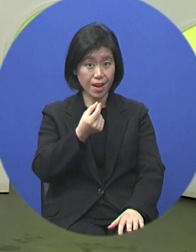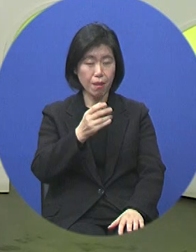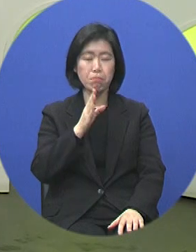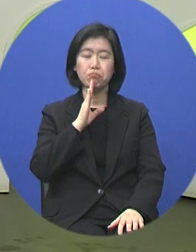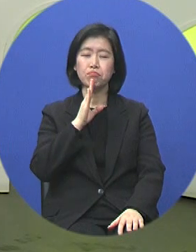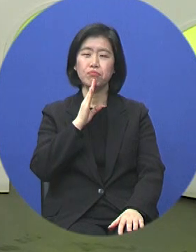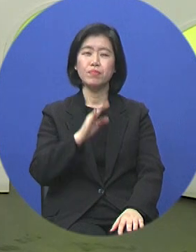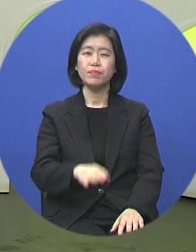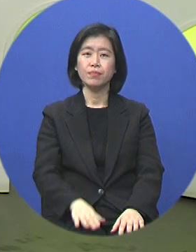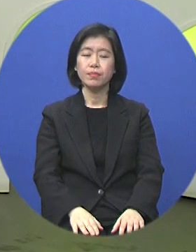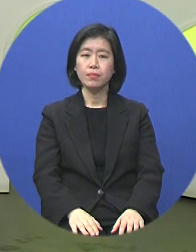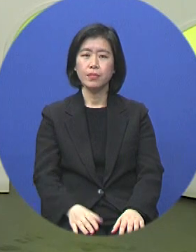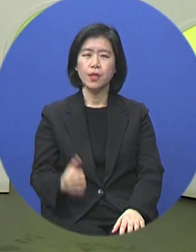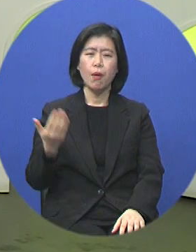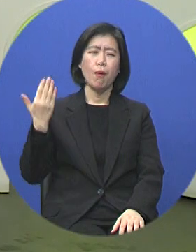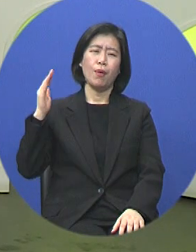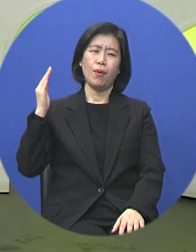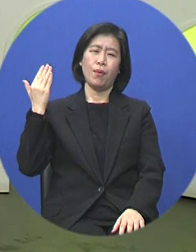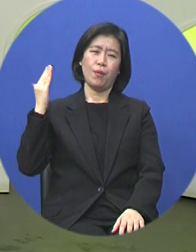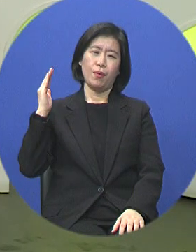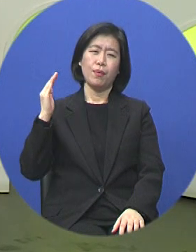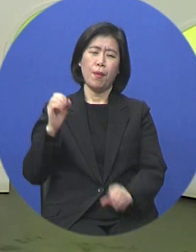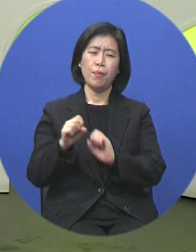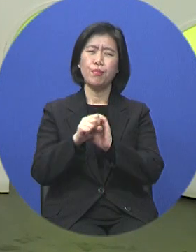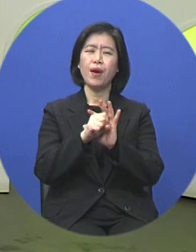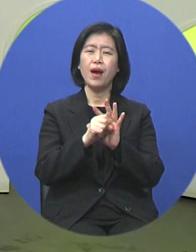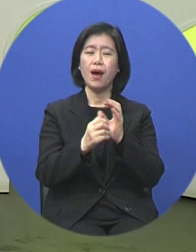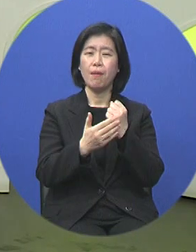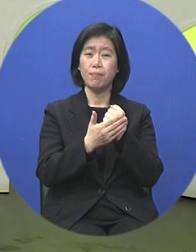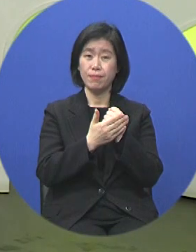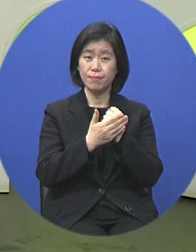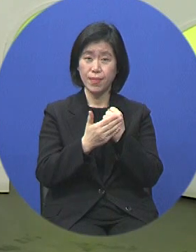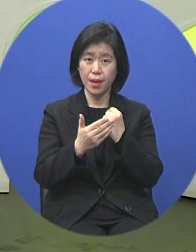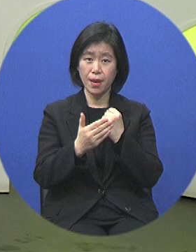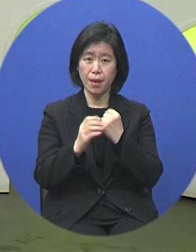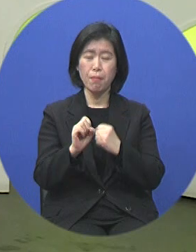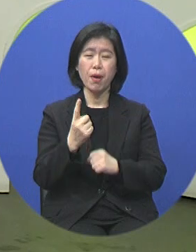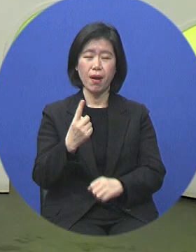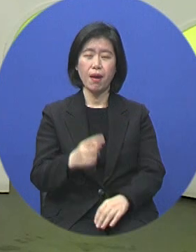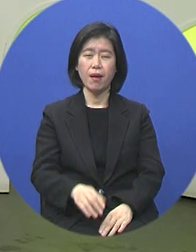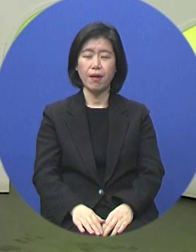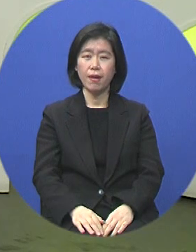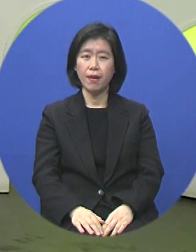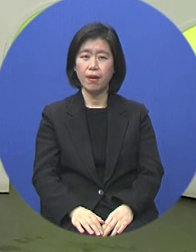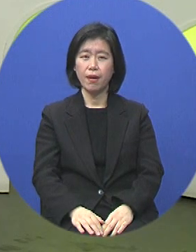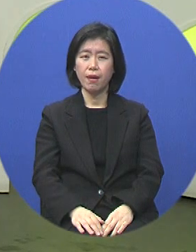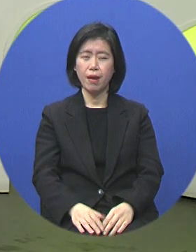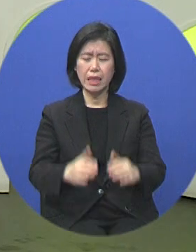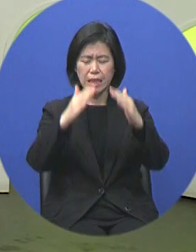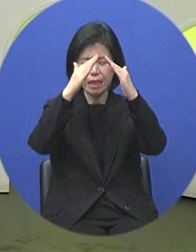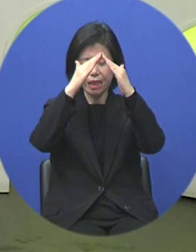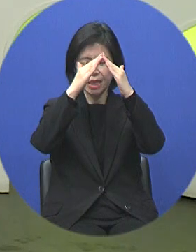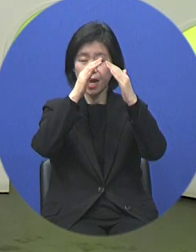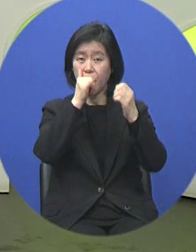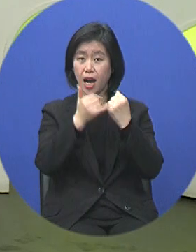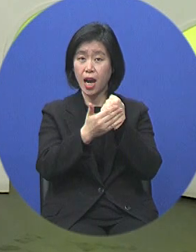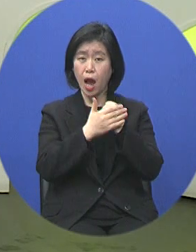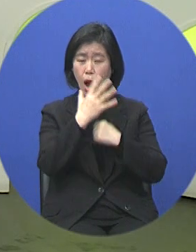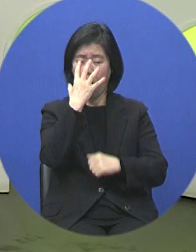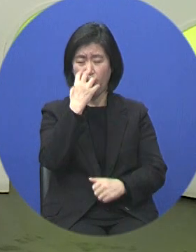요즘 예. 병균이 돌아서 이렇게 네. 다들 저기 하고 있으니까 제 마음도 우울하고